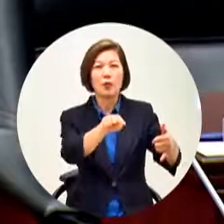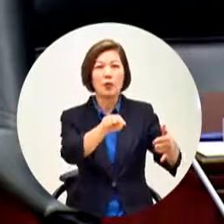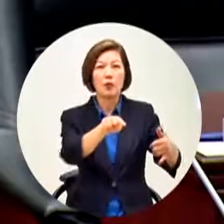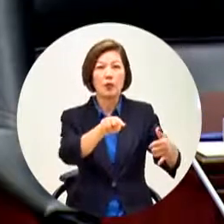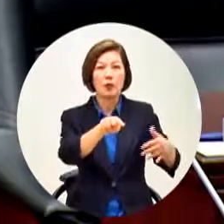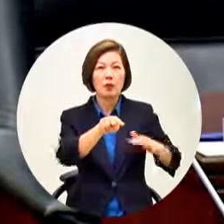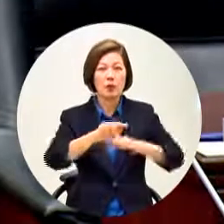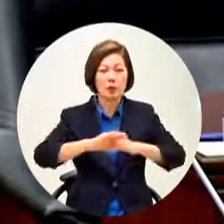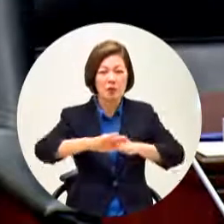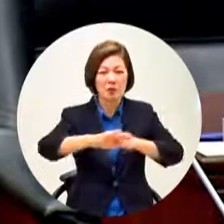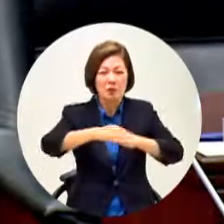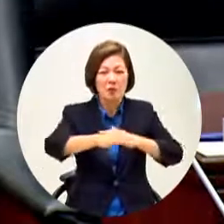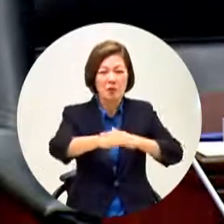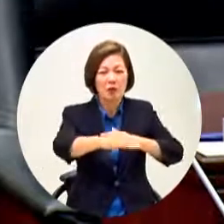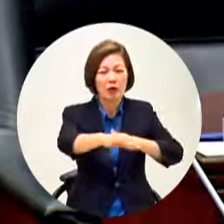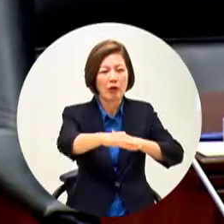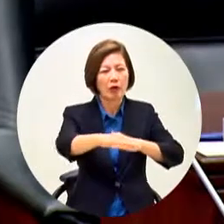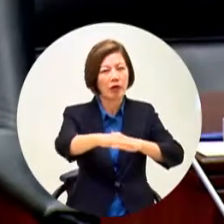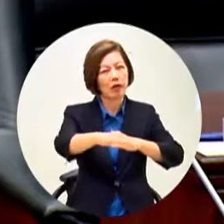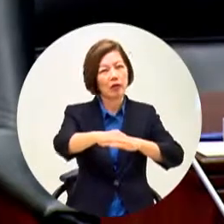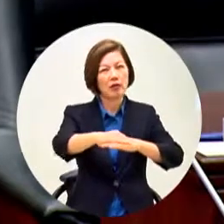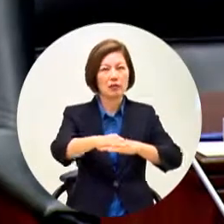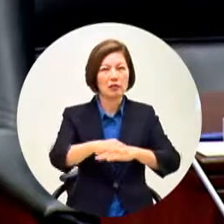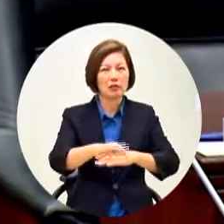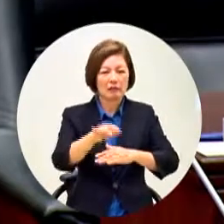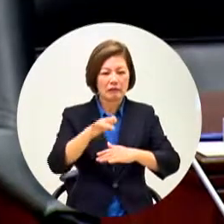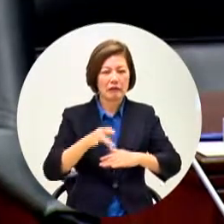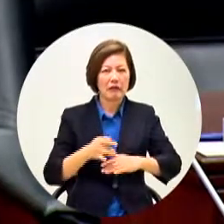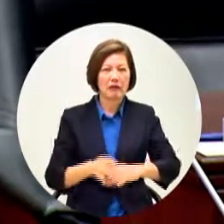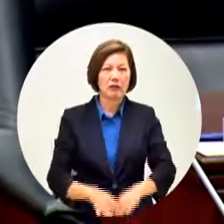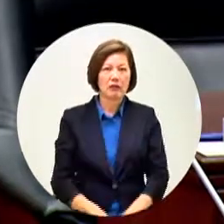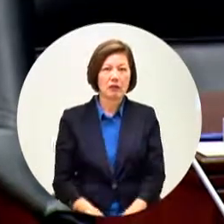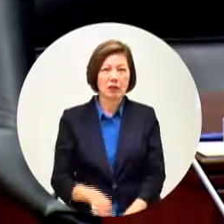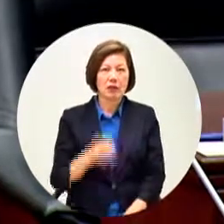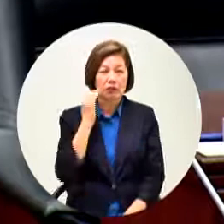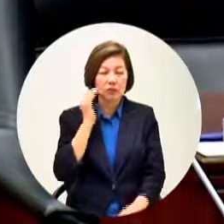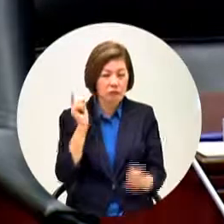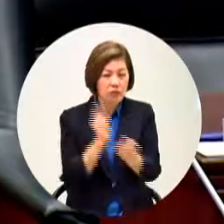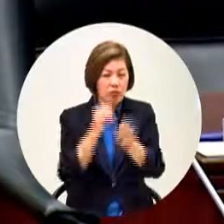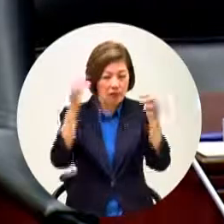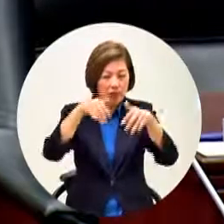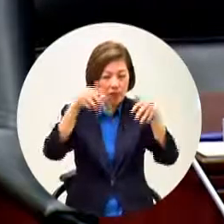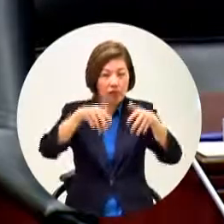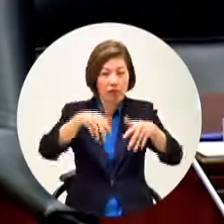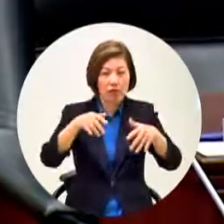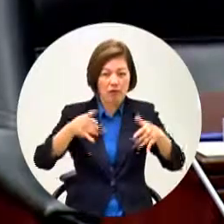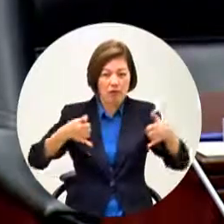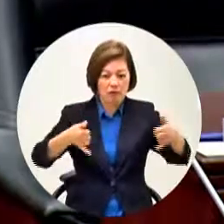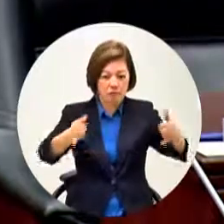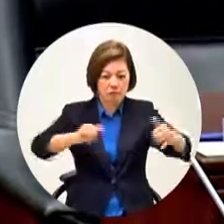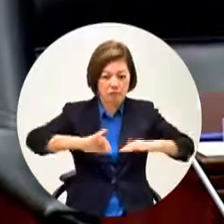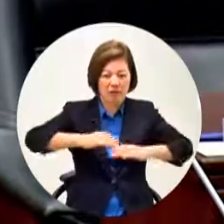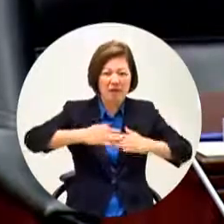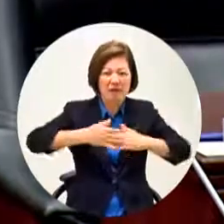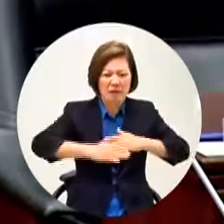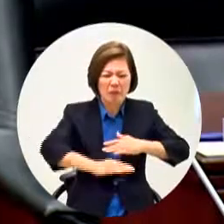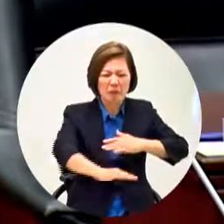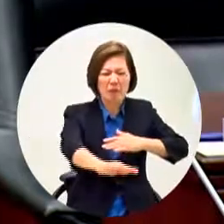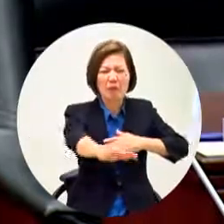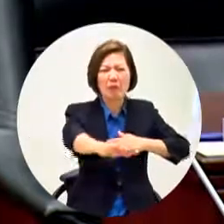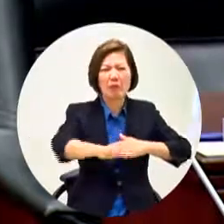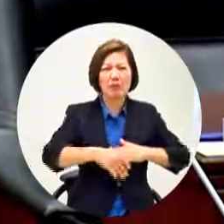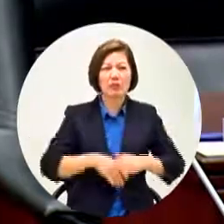平嘛，起起伏伏。你即摆拄着落雨来，迄个进路变上低。你看，见